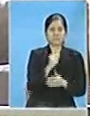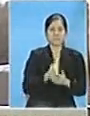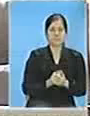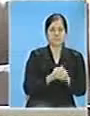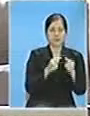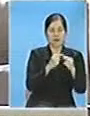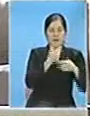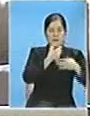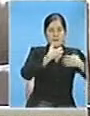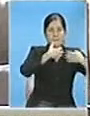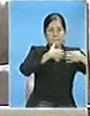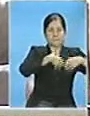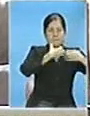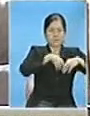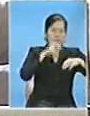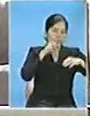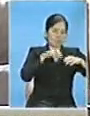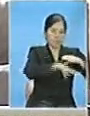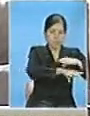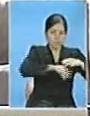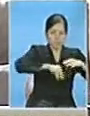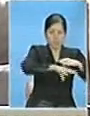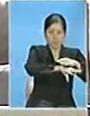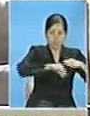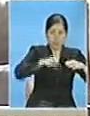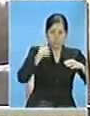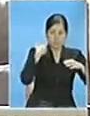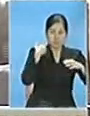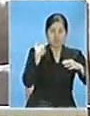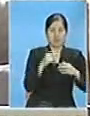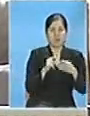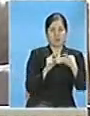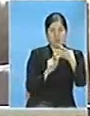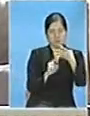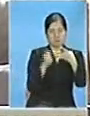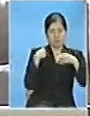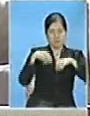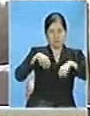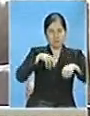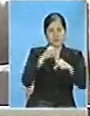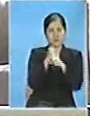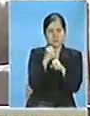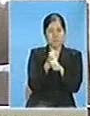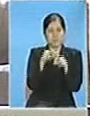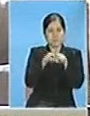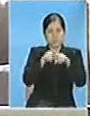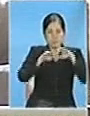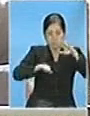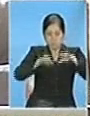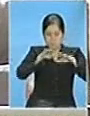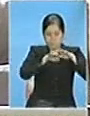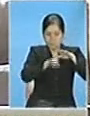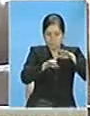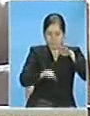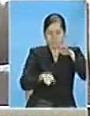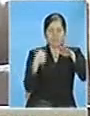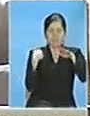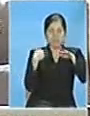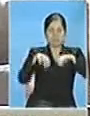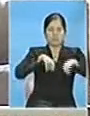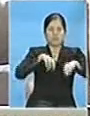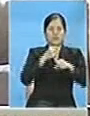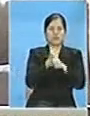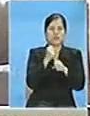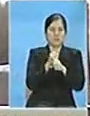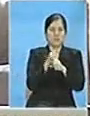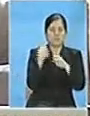ทำความระดับความชั้นความสูงต่ำของกทม.ให้ที่เรียกว่ารายได้นะครับแล้วก็จะทำโปรไฟล์ของคล